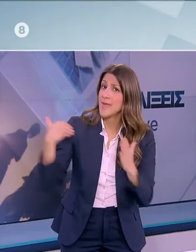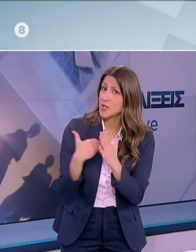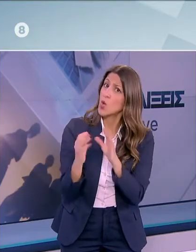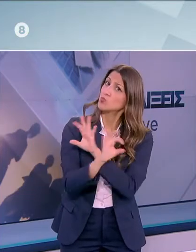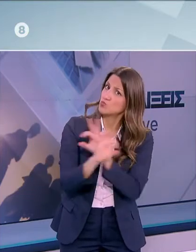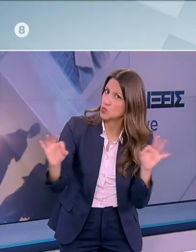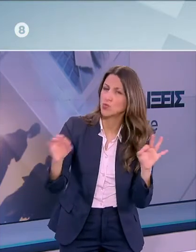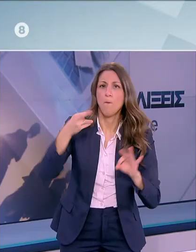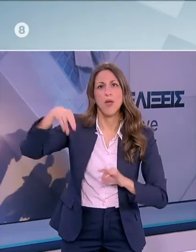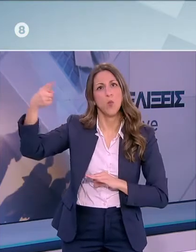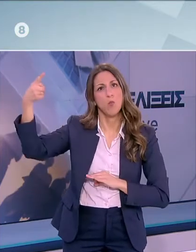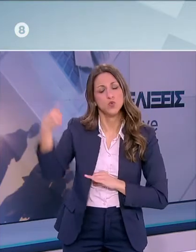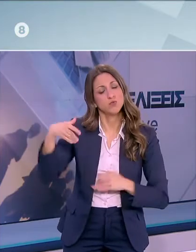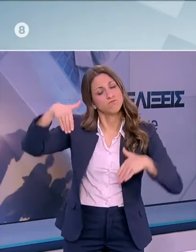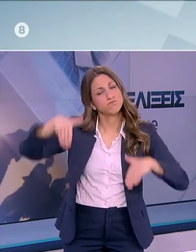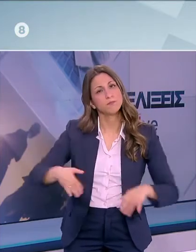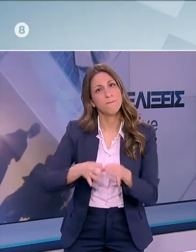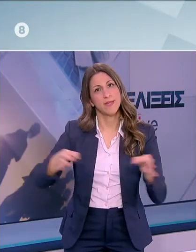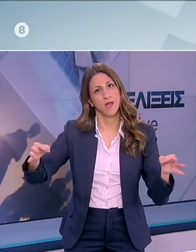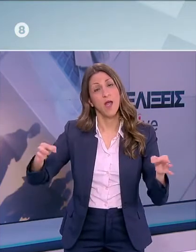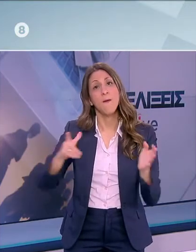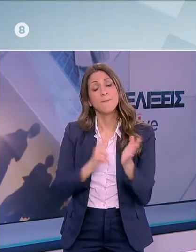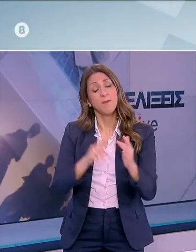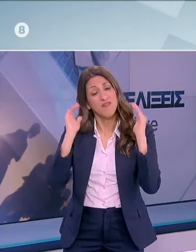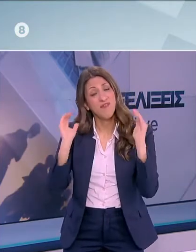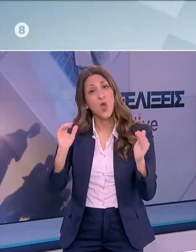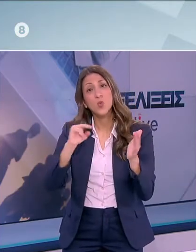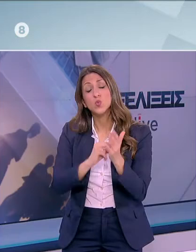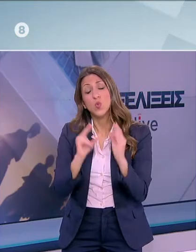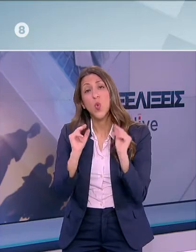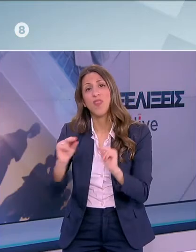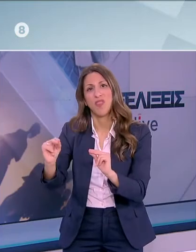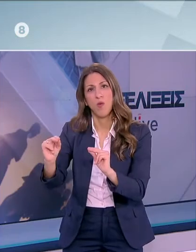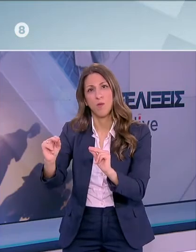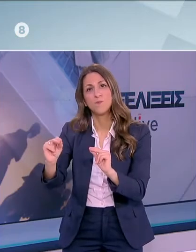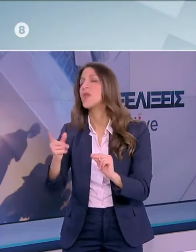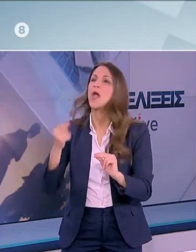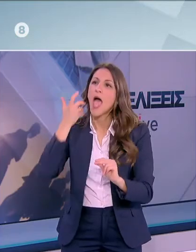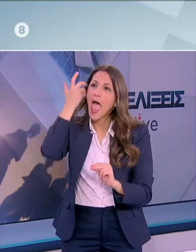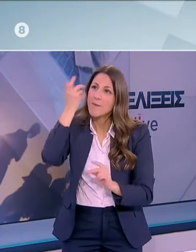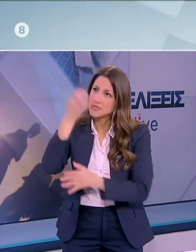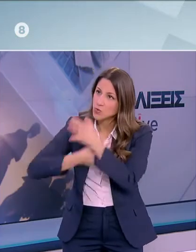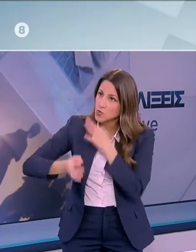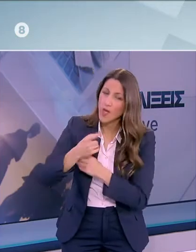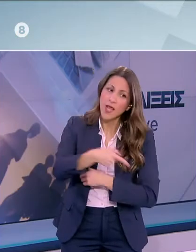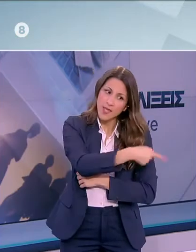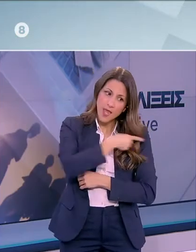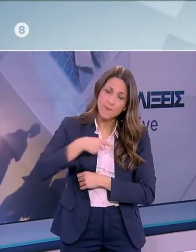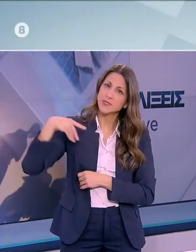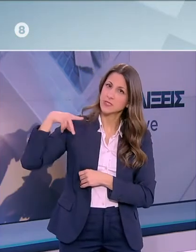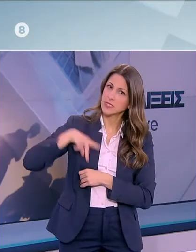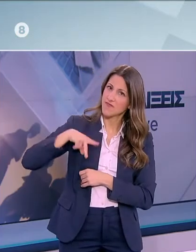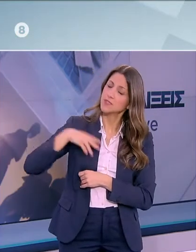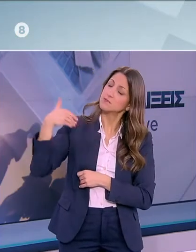τον καιρό, μπορεί να βρεθούμε προαπρόοπτου. Και είναι κάτι το οποίο το λέει και η επιστημονική κοινότητα, το λέμε και όλοι όσοι ασχολούμαστε με το